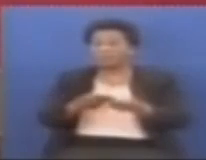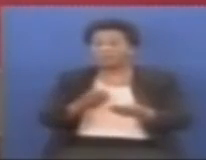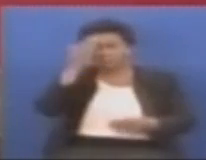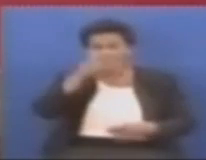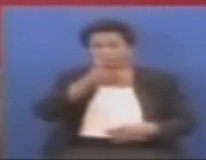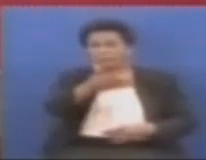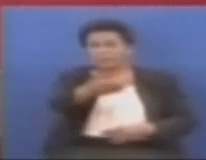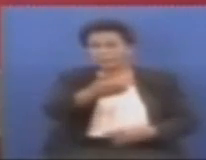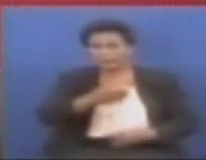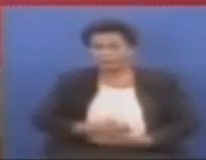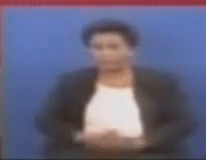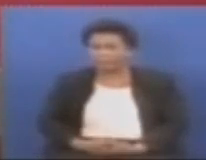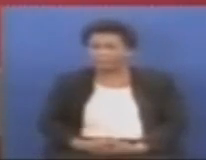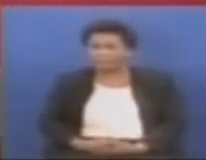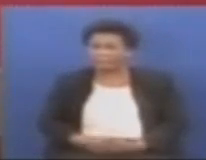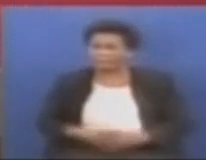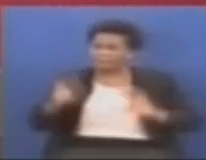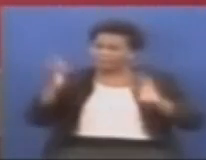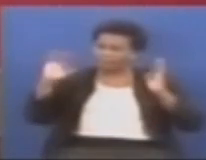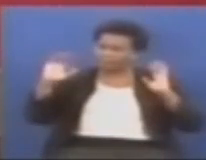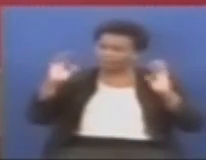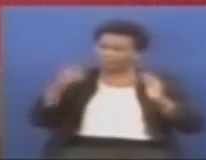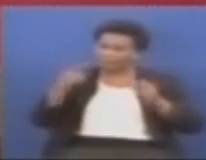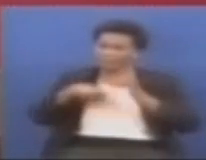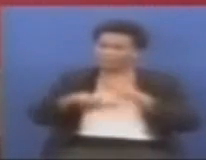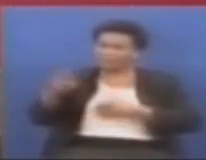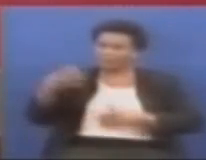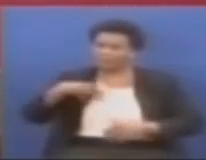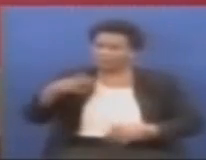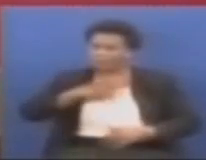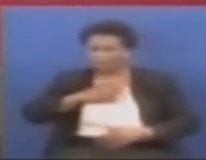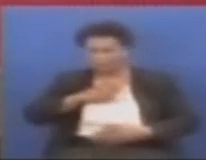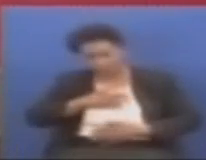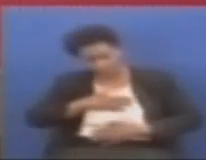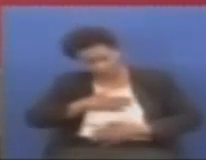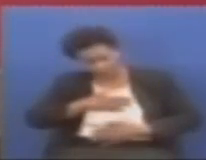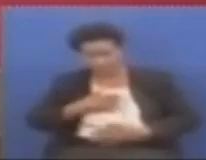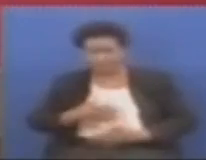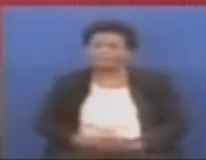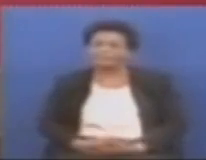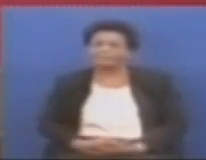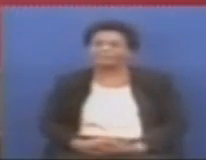yule aliyefariki mwanaume wanamnyanyasa yule mama.